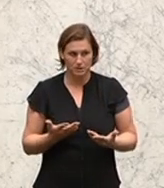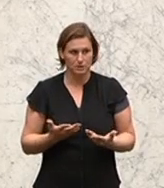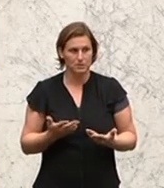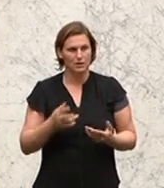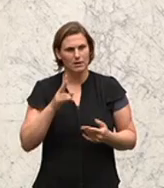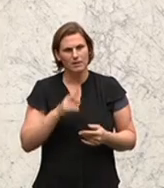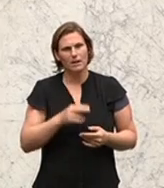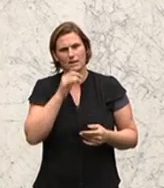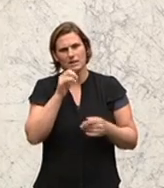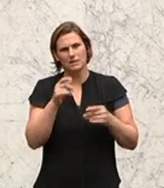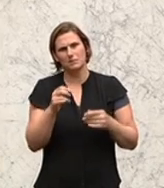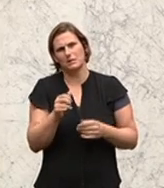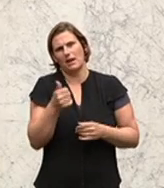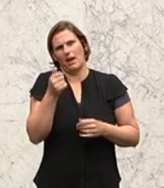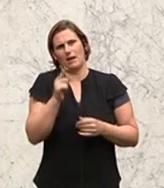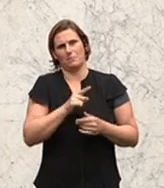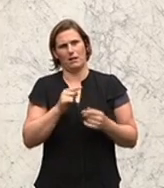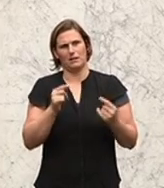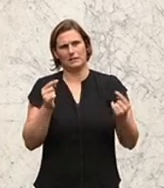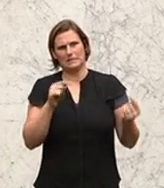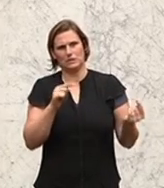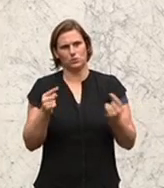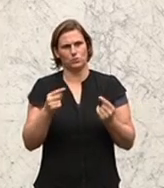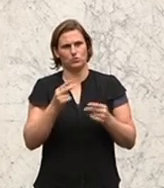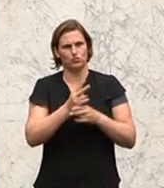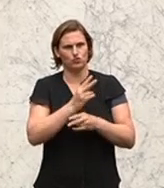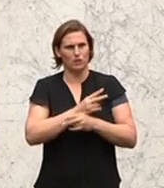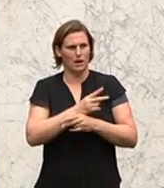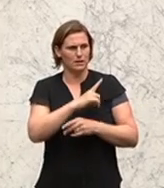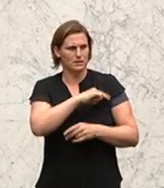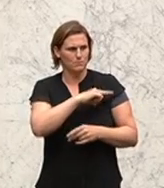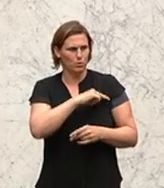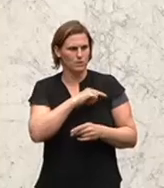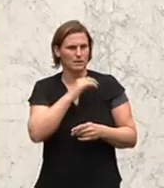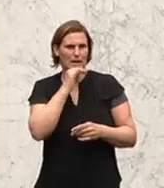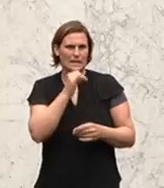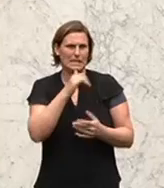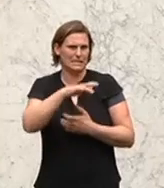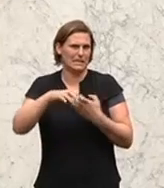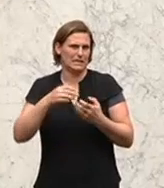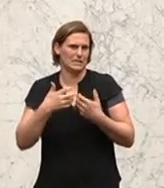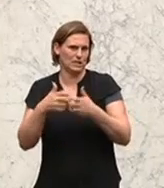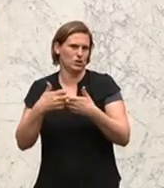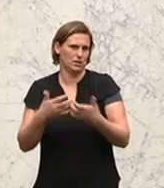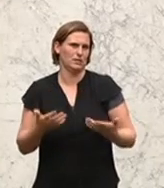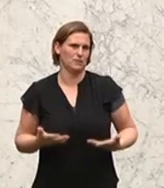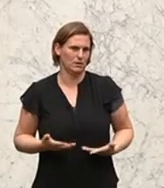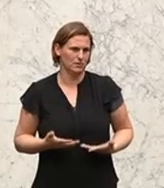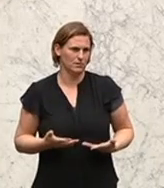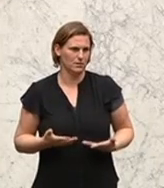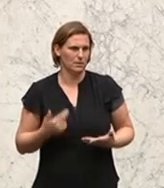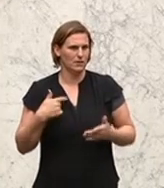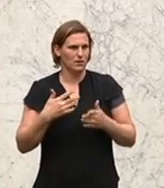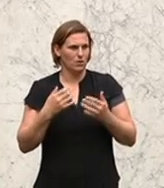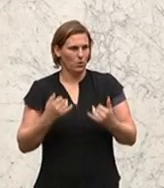können wir nicht eine Debatte, jetzt haben wir nicht eine Staatspolizeigeschichte und keine Krisengeschichte. Ich gehe davon aus, dass wir wenigstens über